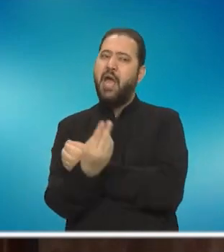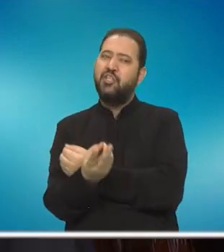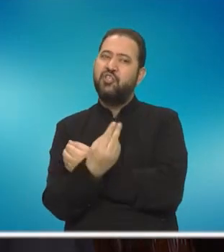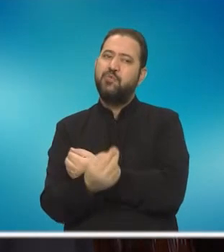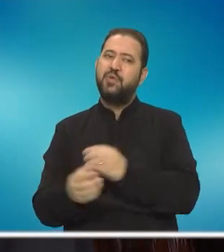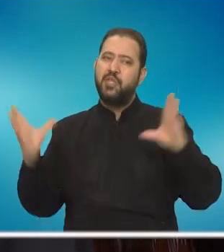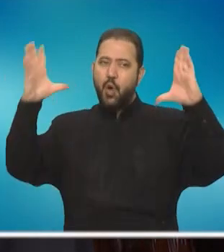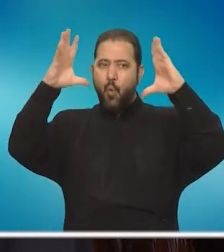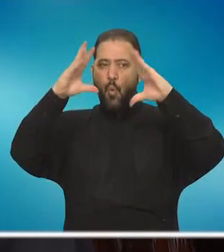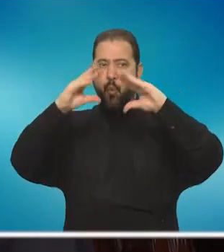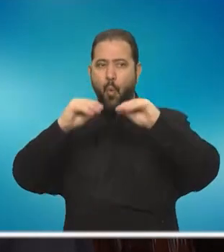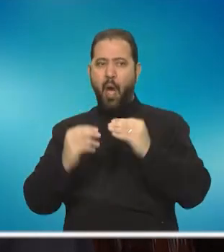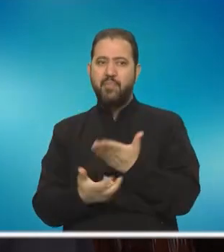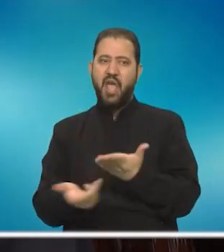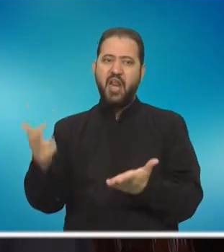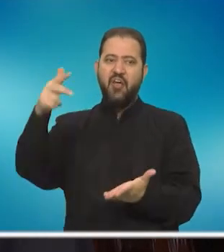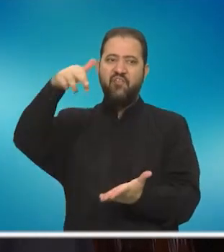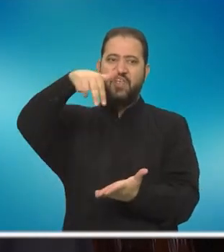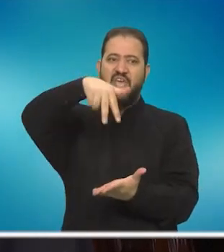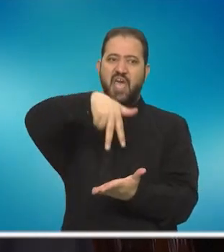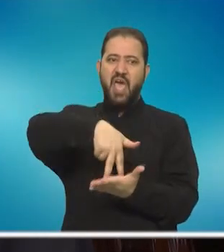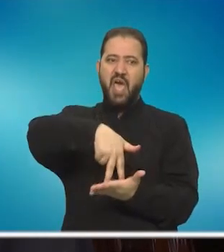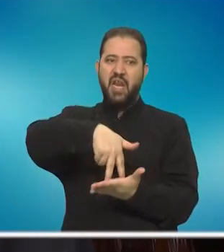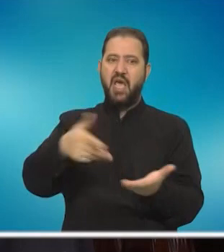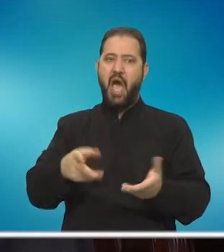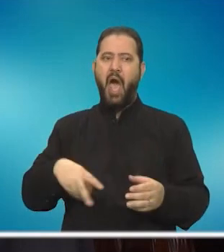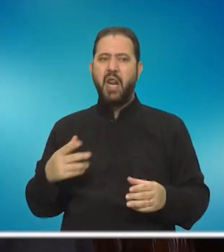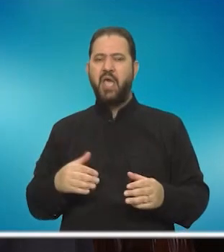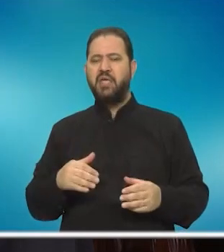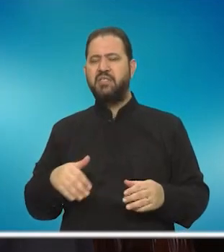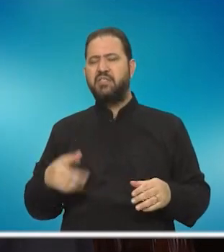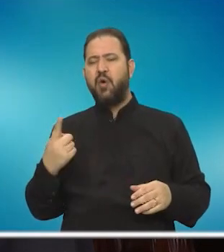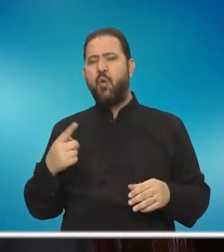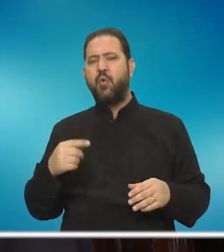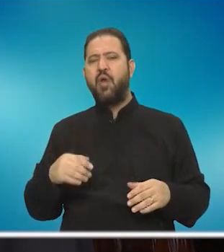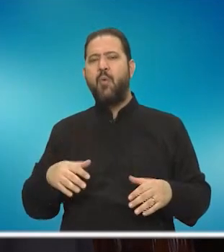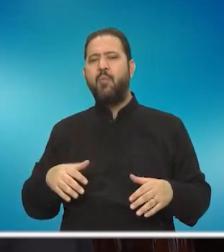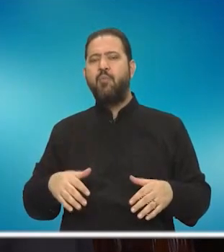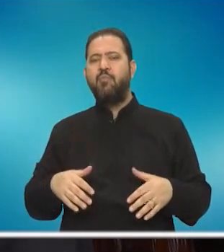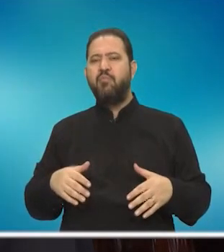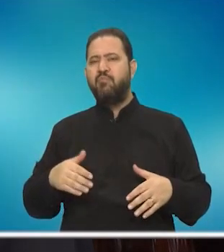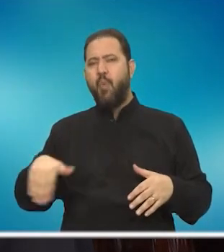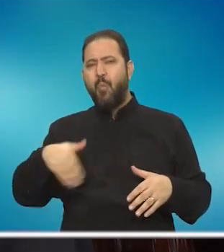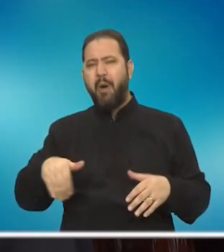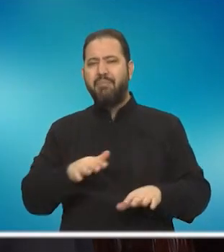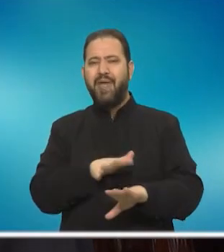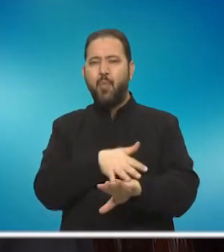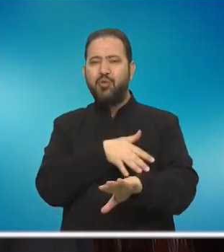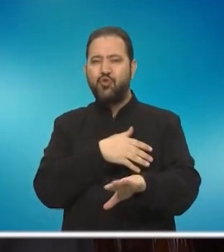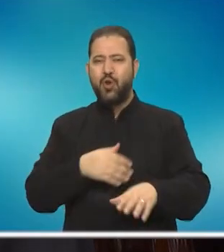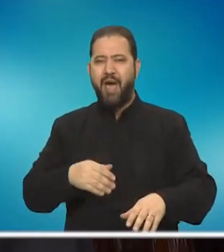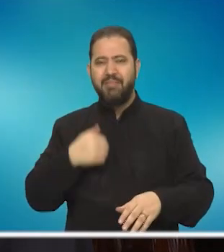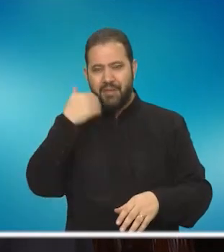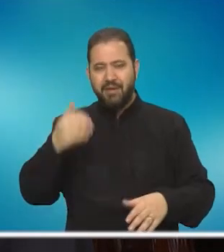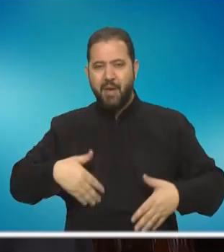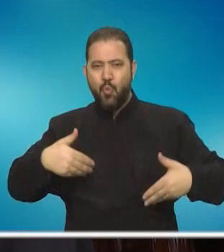care sigur este momentul cheie, momentul de maximă bucurie pentru noi credincioșii atunci când ne bucurăm de slăvita